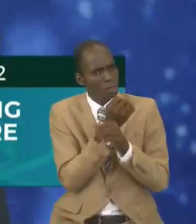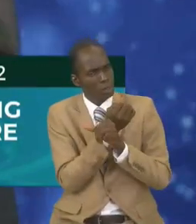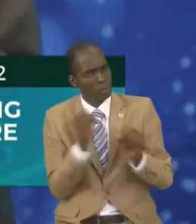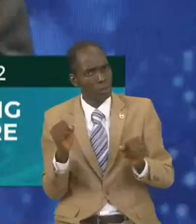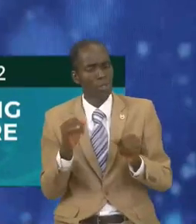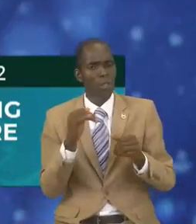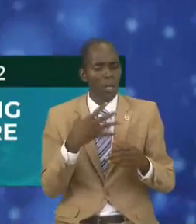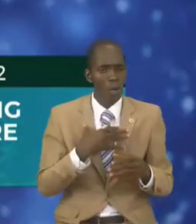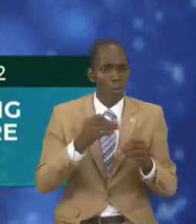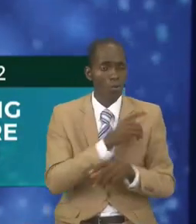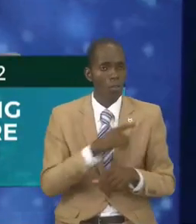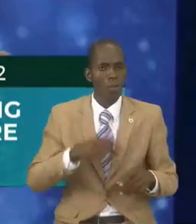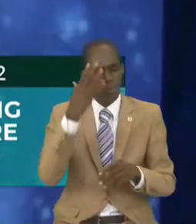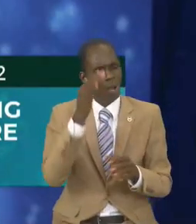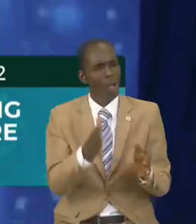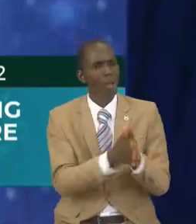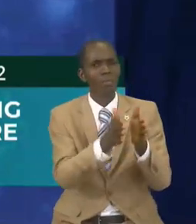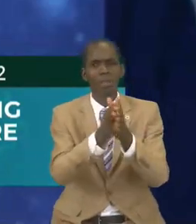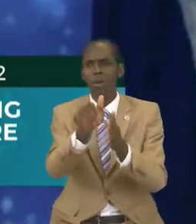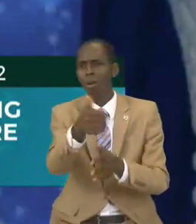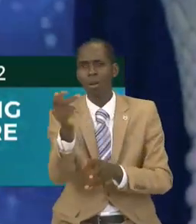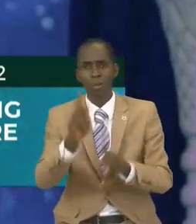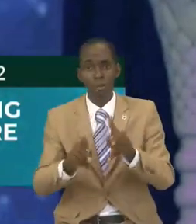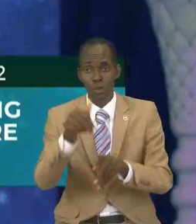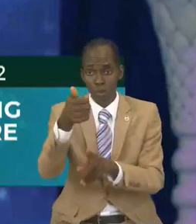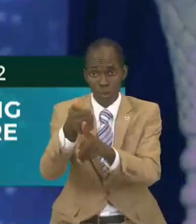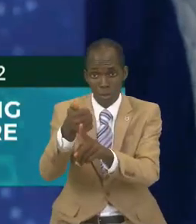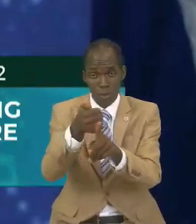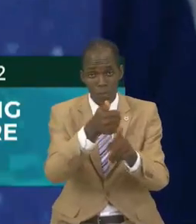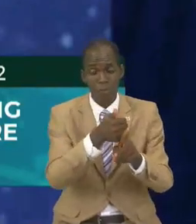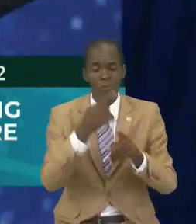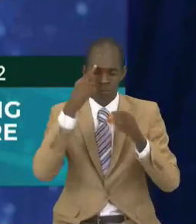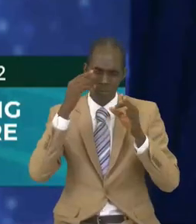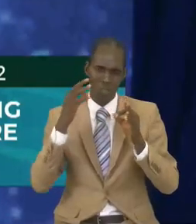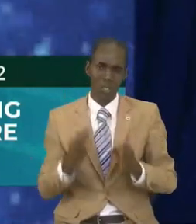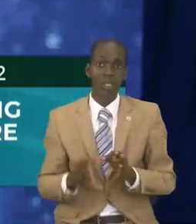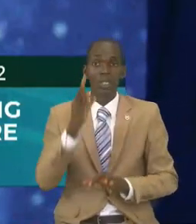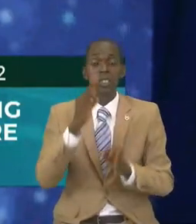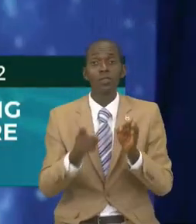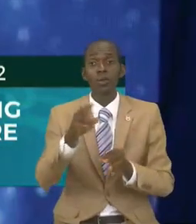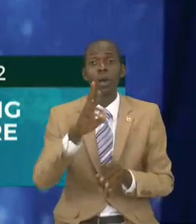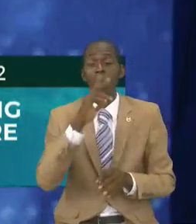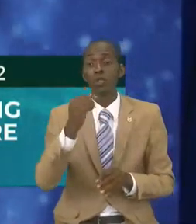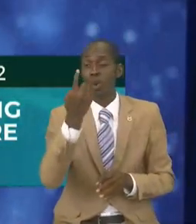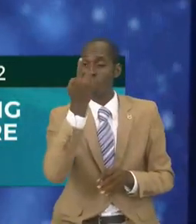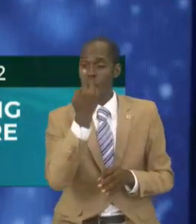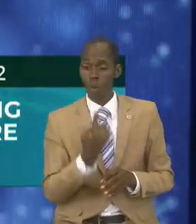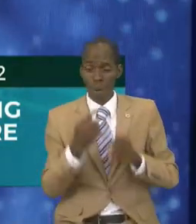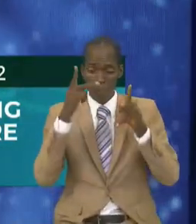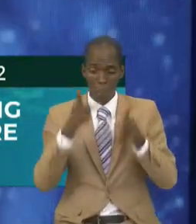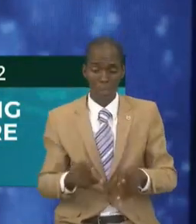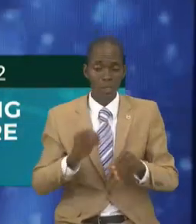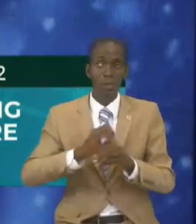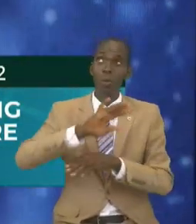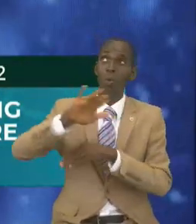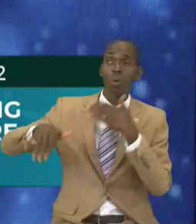régénération, la force du Seigneur? Pourquoi tu lui poses la question? Prends la décision. Si tu étais la seule personne dans le monde